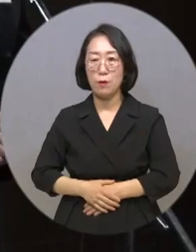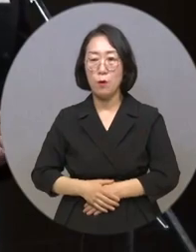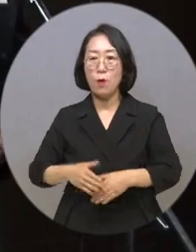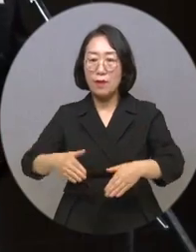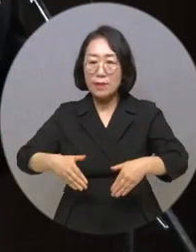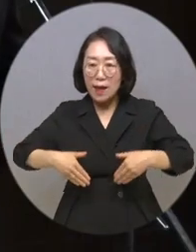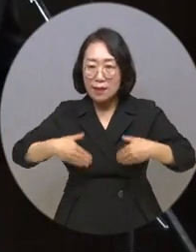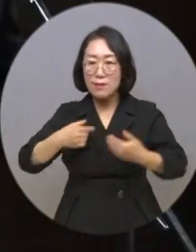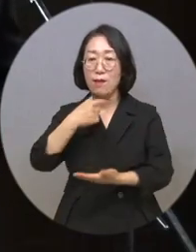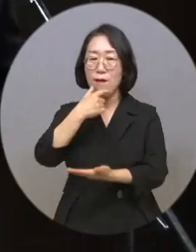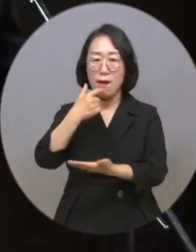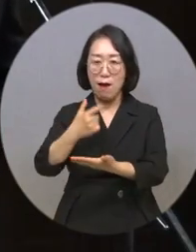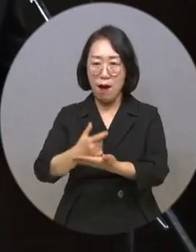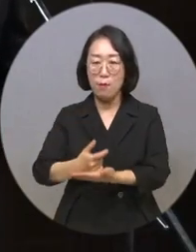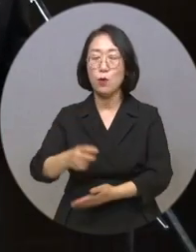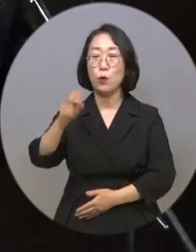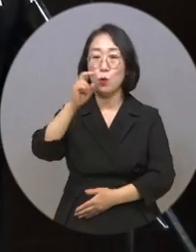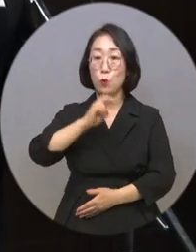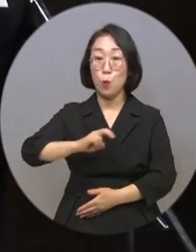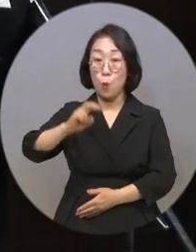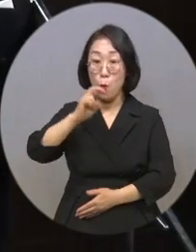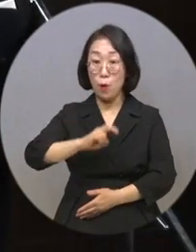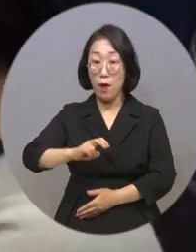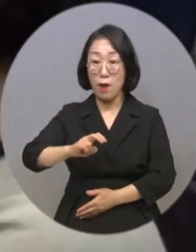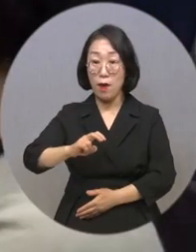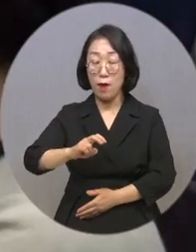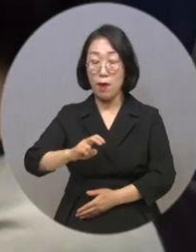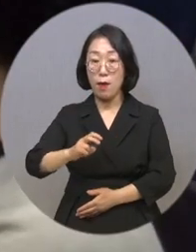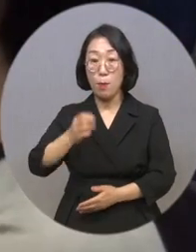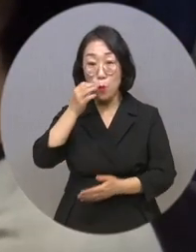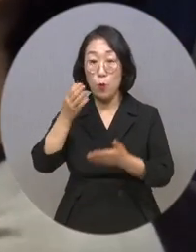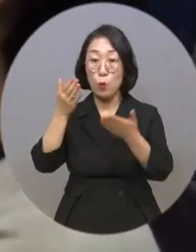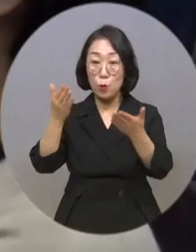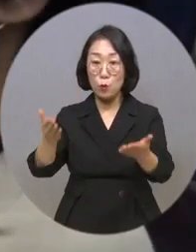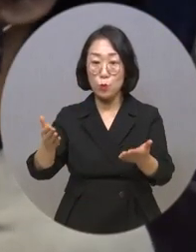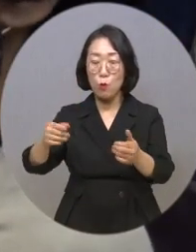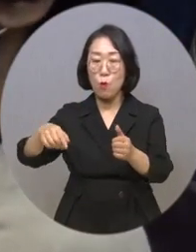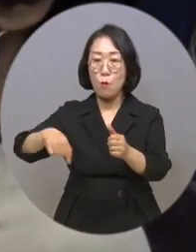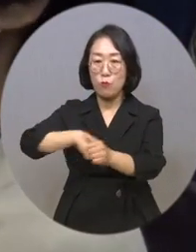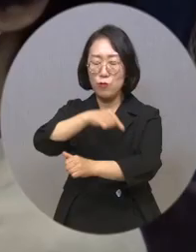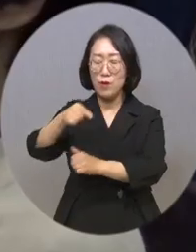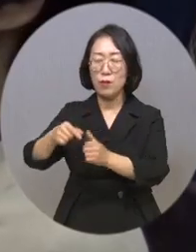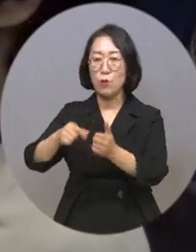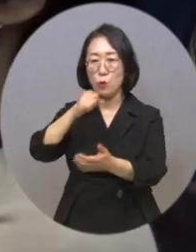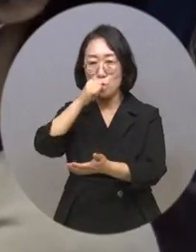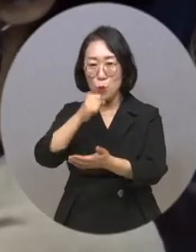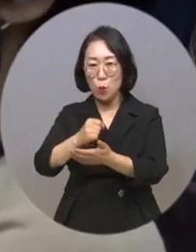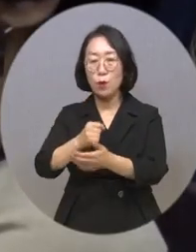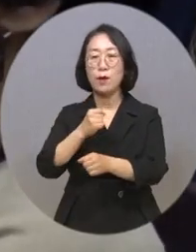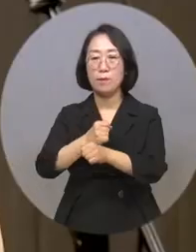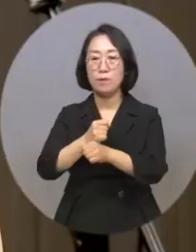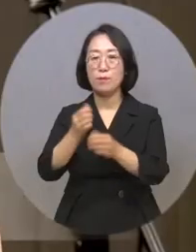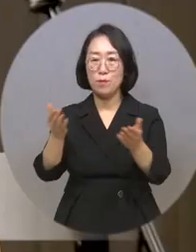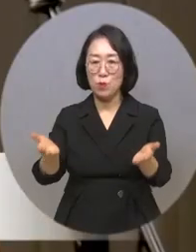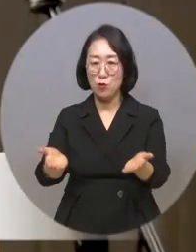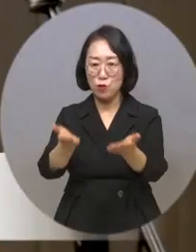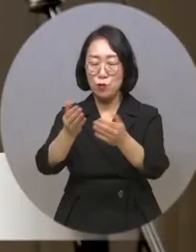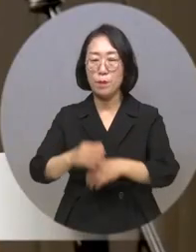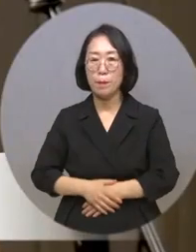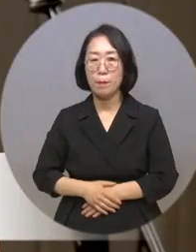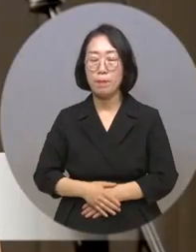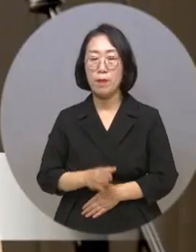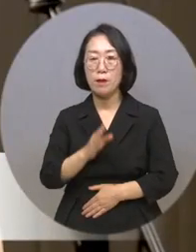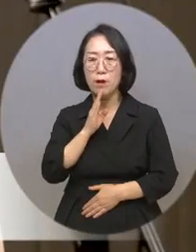따뜻하고 감동적인 자선음악회가 함께 어우러져 행사를 더욱 풍성하게 만들었습니다. 아, 네,